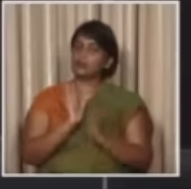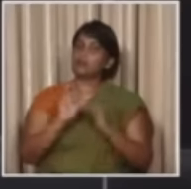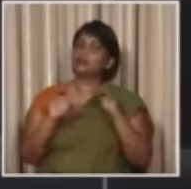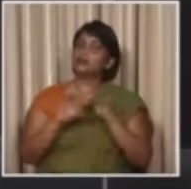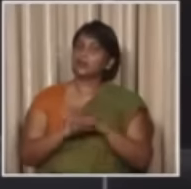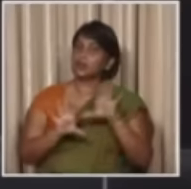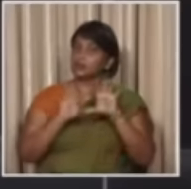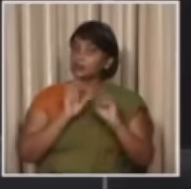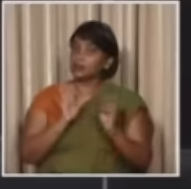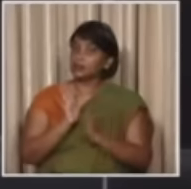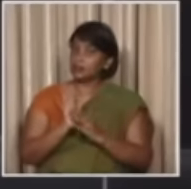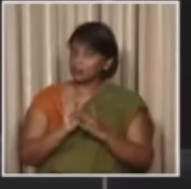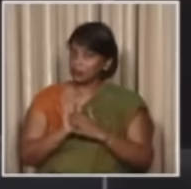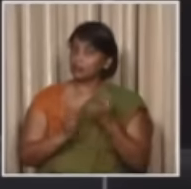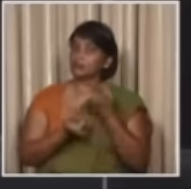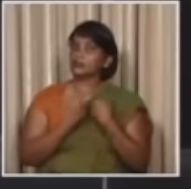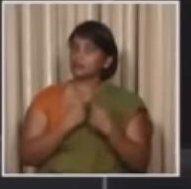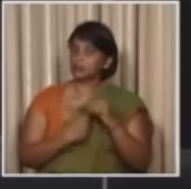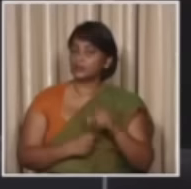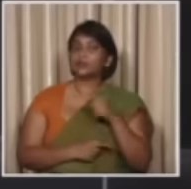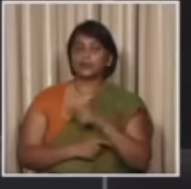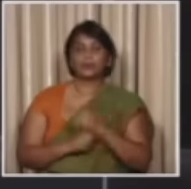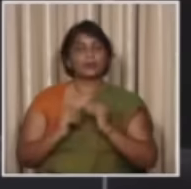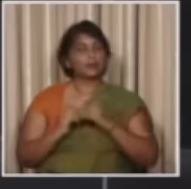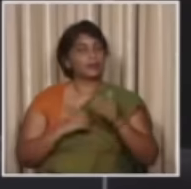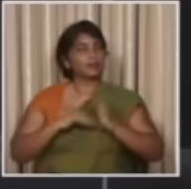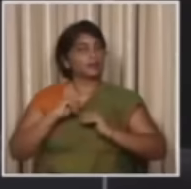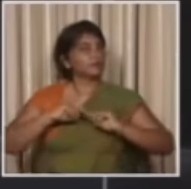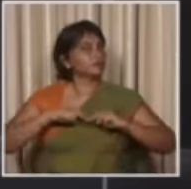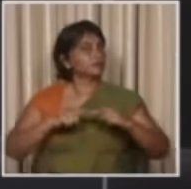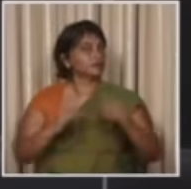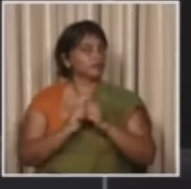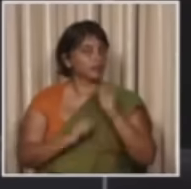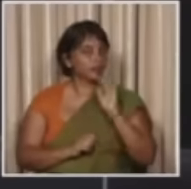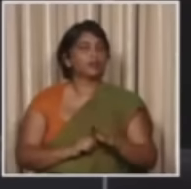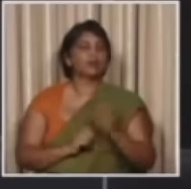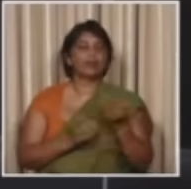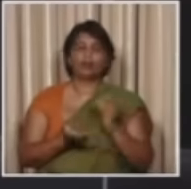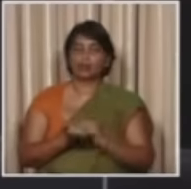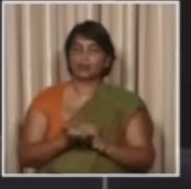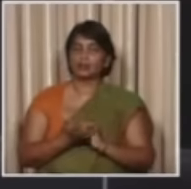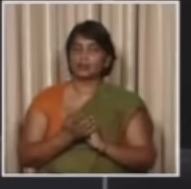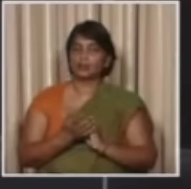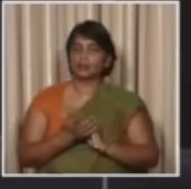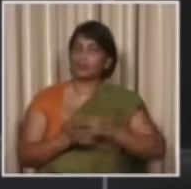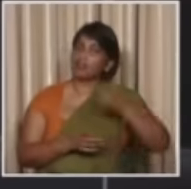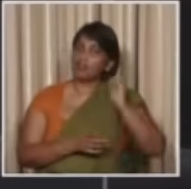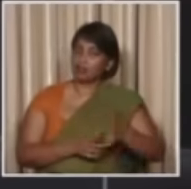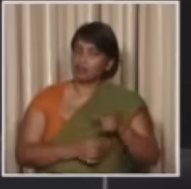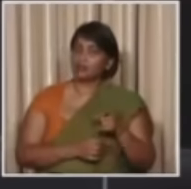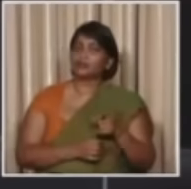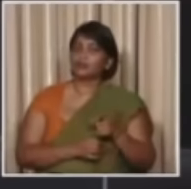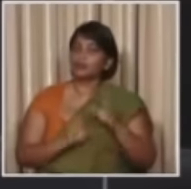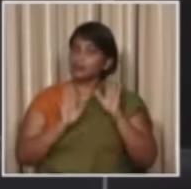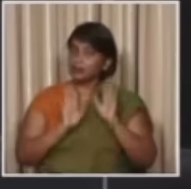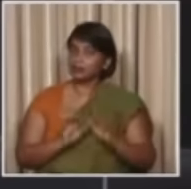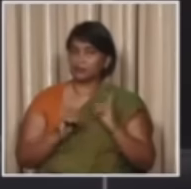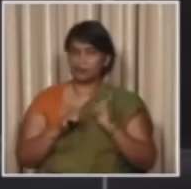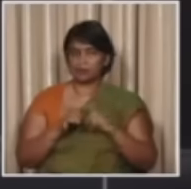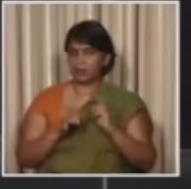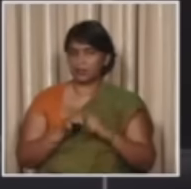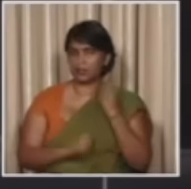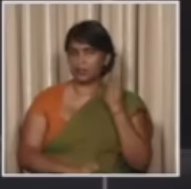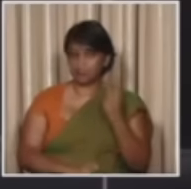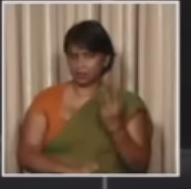ඒ සිලෙක් කමිටි එක මගින් පරීක්ෂා කළා. ඊට පස්සේ ඒ ක්‍රියාදාමයේ අනුගමනය කළා තමයි ආයතන රෙසොලූෂන් එක පාස් කරන්න ඕනේ. හැබැයි දැන් ප්‍රශ්න දෙකක් මෙතන.